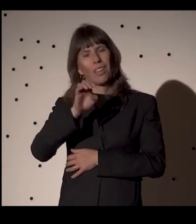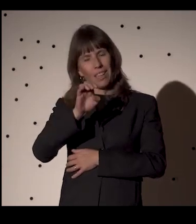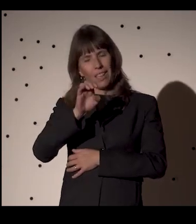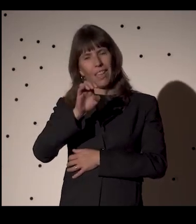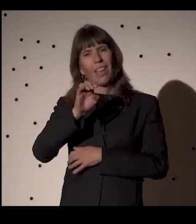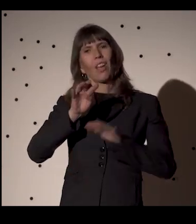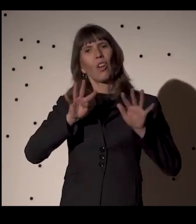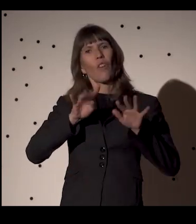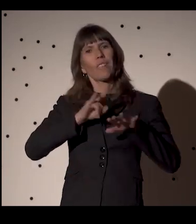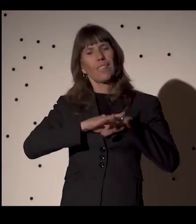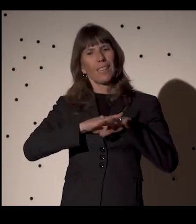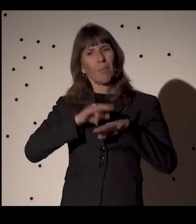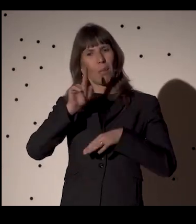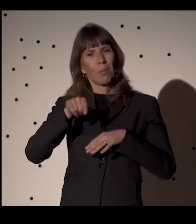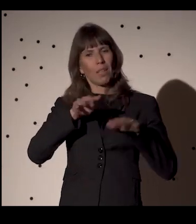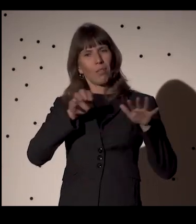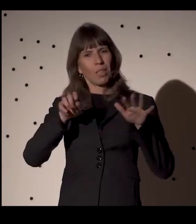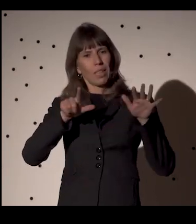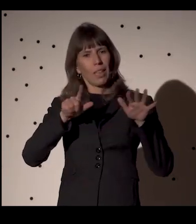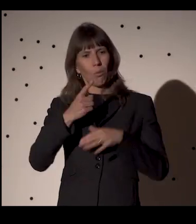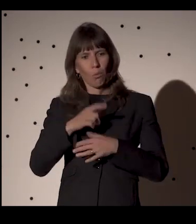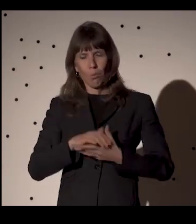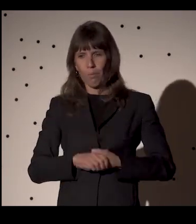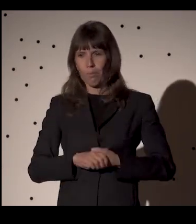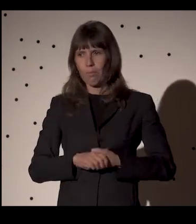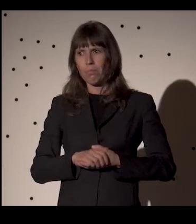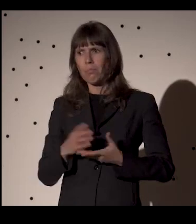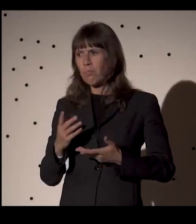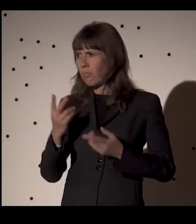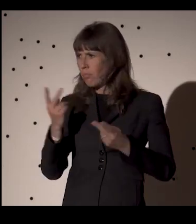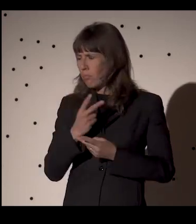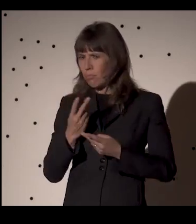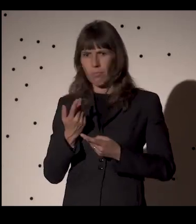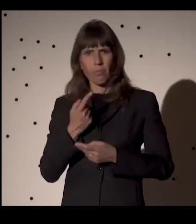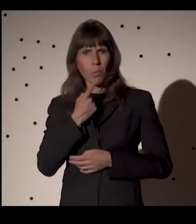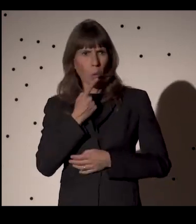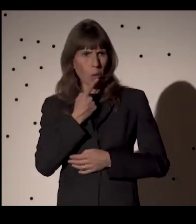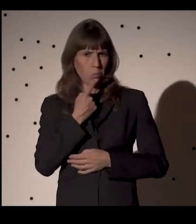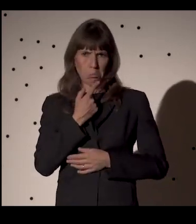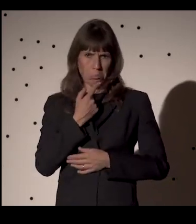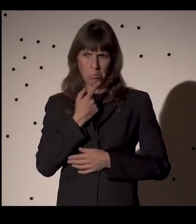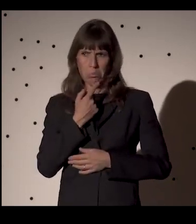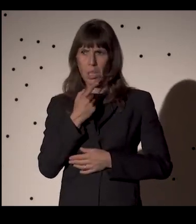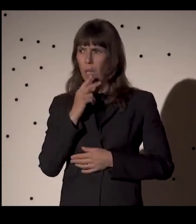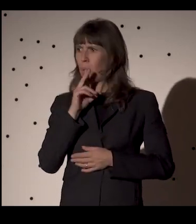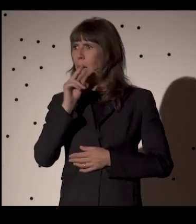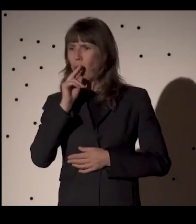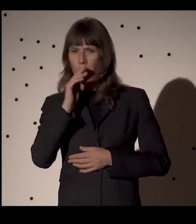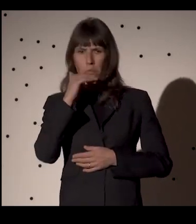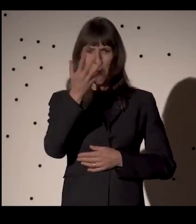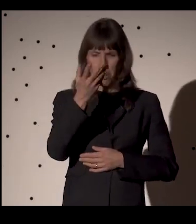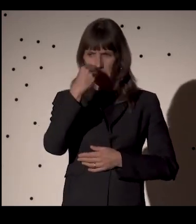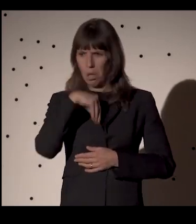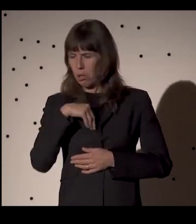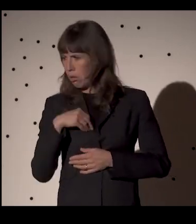Non c'è più bisogno di una bocca le parole sono ovunque dentro di me fuori di me questa poi un momento fa non avevo